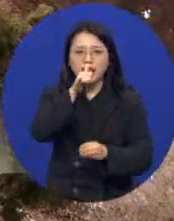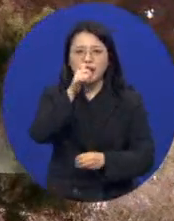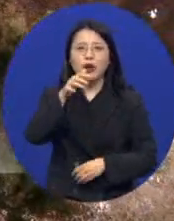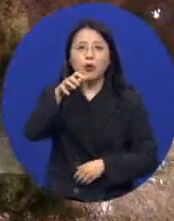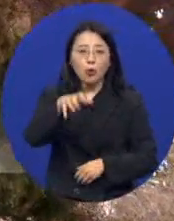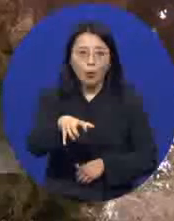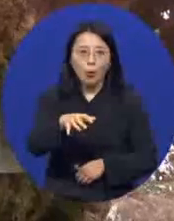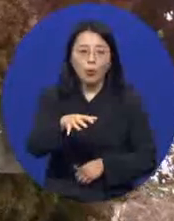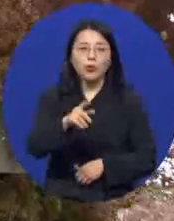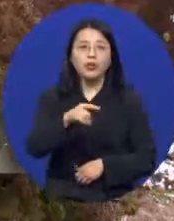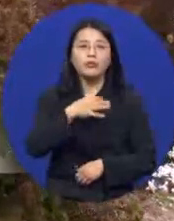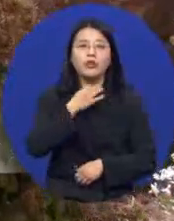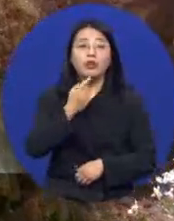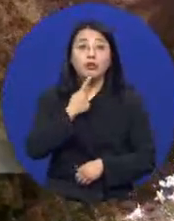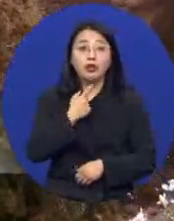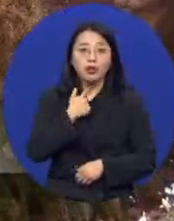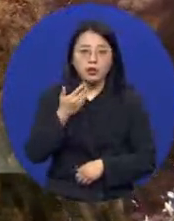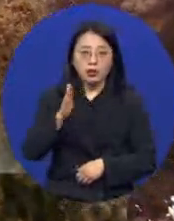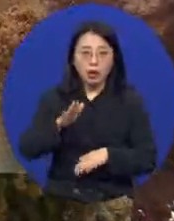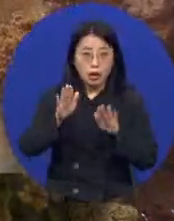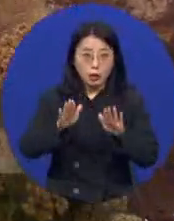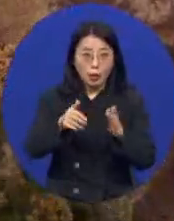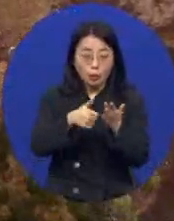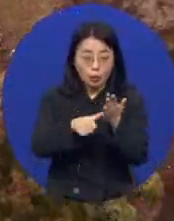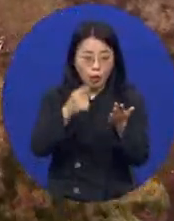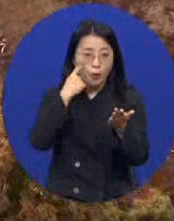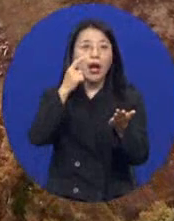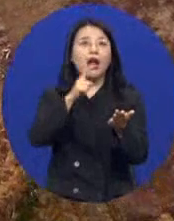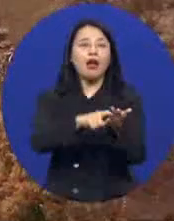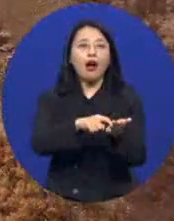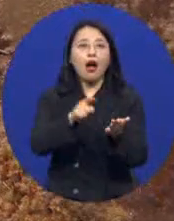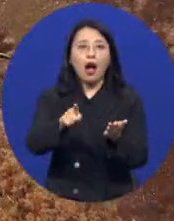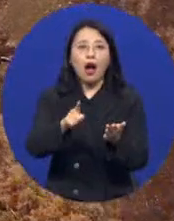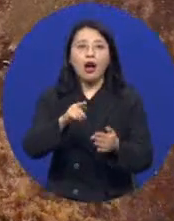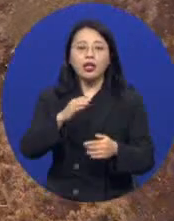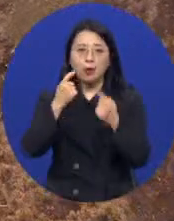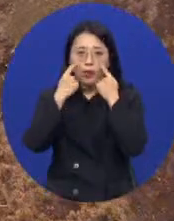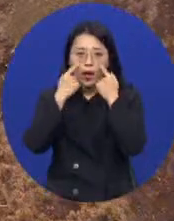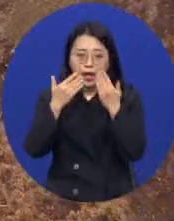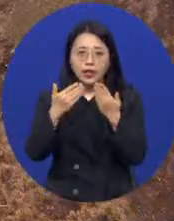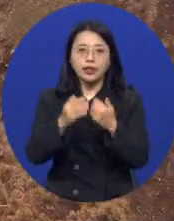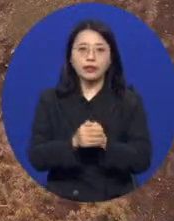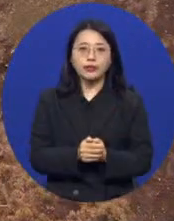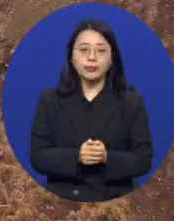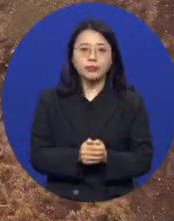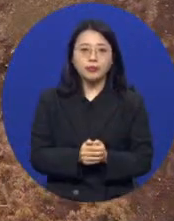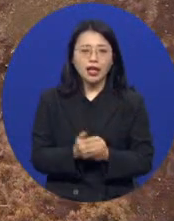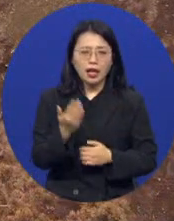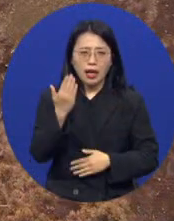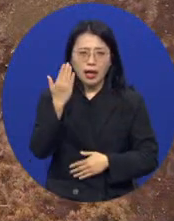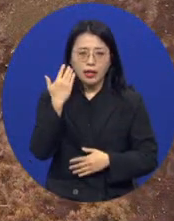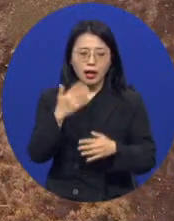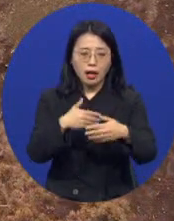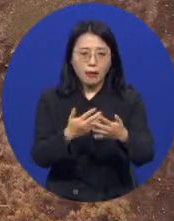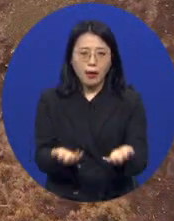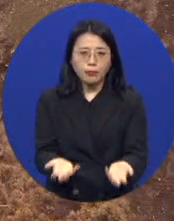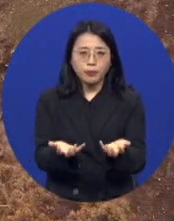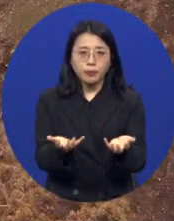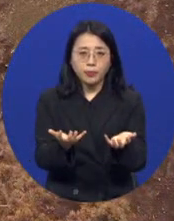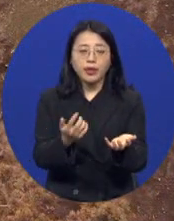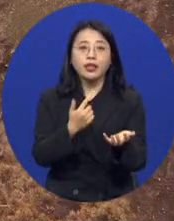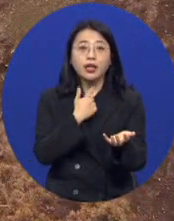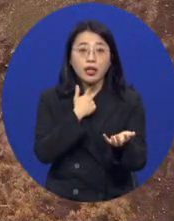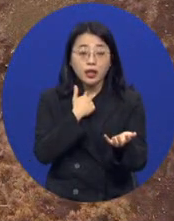곳인데 발굴 조사로 실체가 확인된 겁니다. 기단과 아궁이, 초석으로 쓰였던 돌들의 위치를